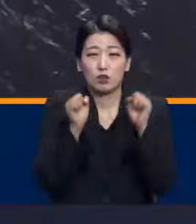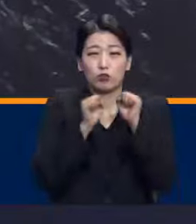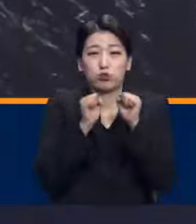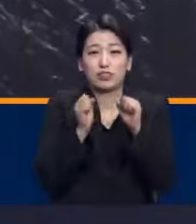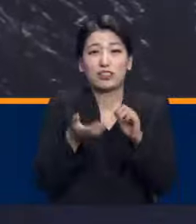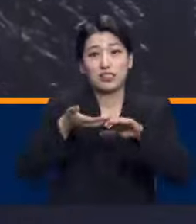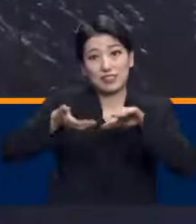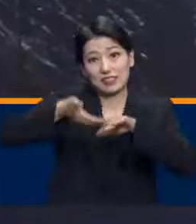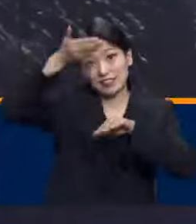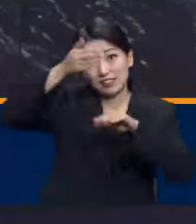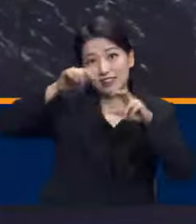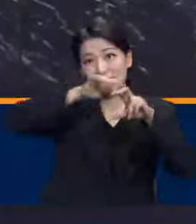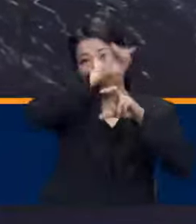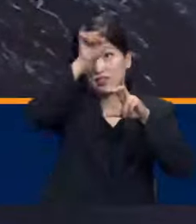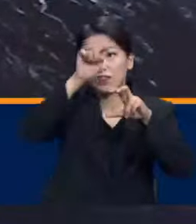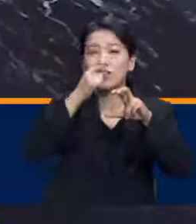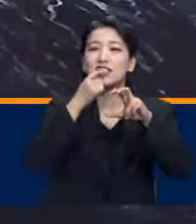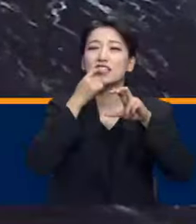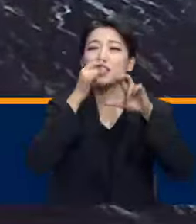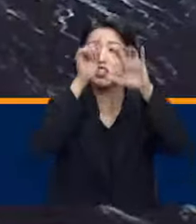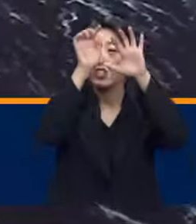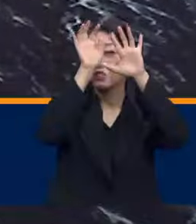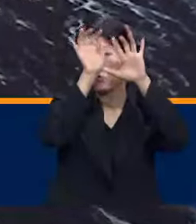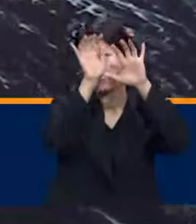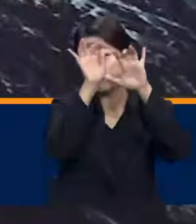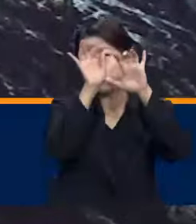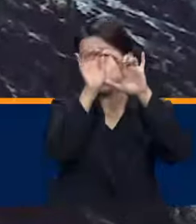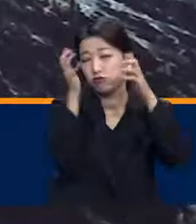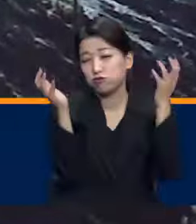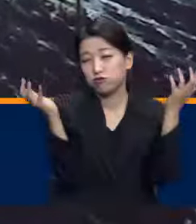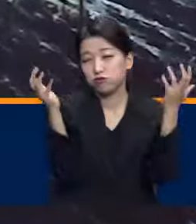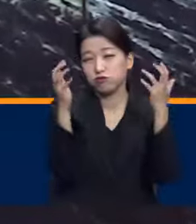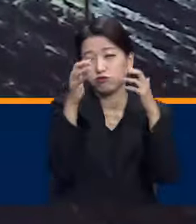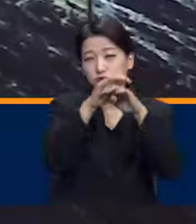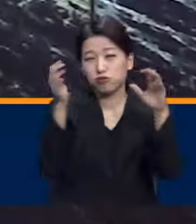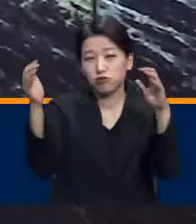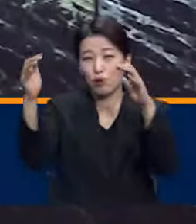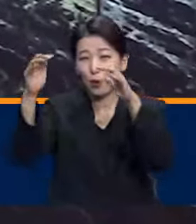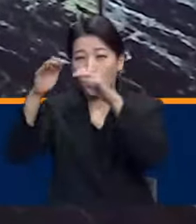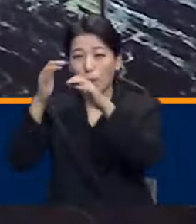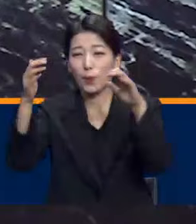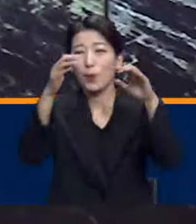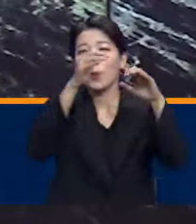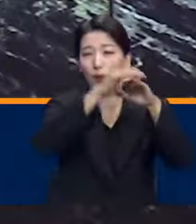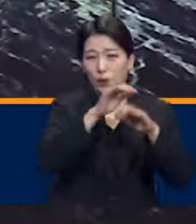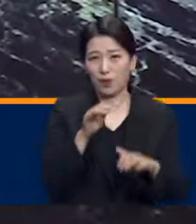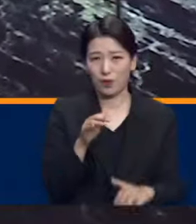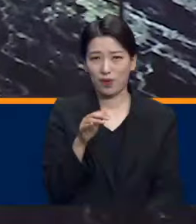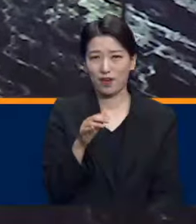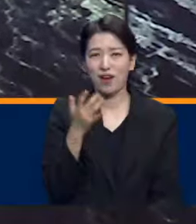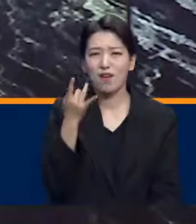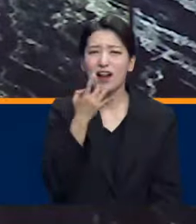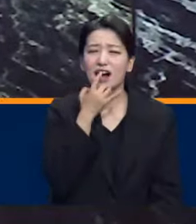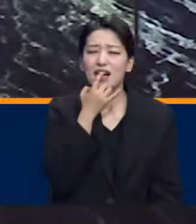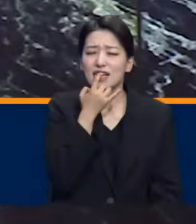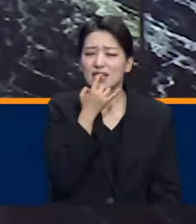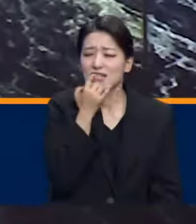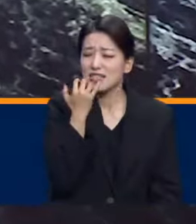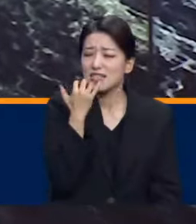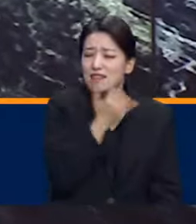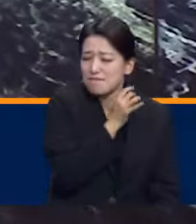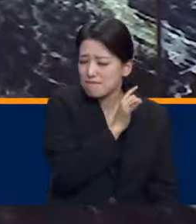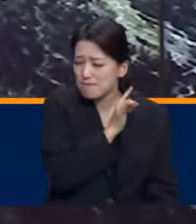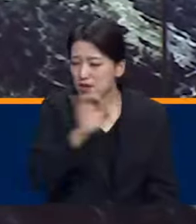여기 눈 보이시나요? 이 눈이 하얗게 다 덮여 있어야 검은색이 하나도 보이지 않고 온통